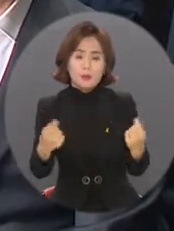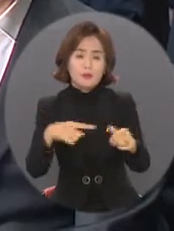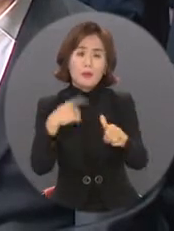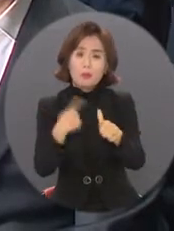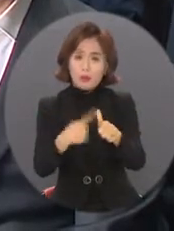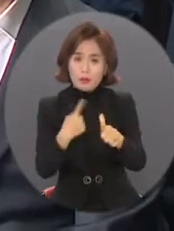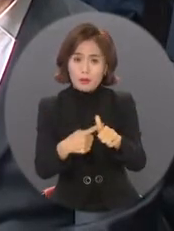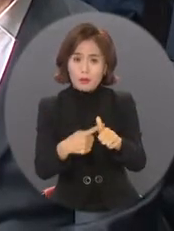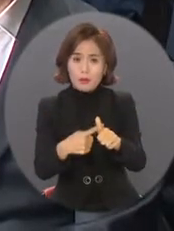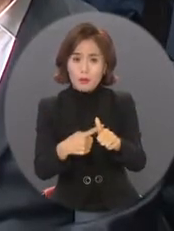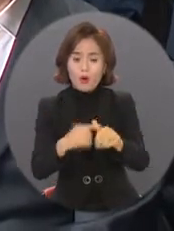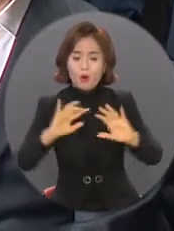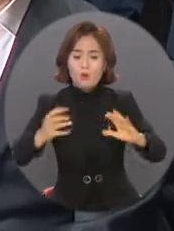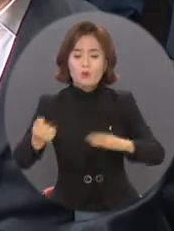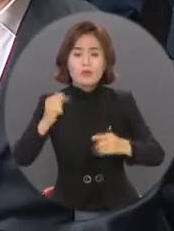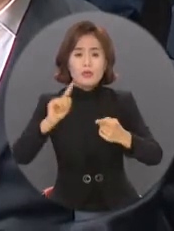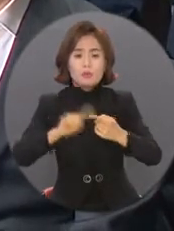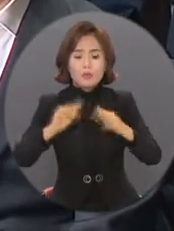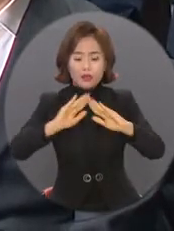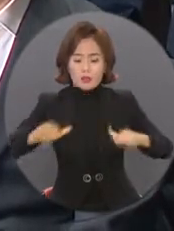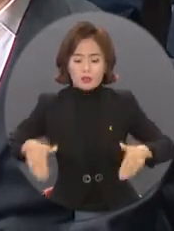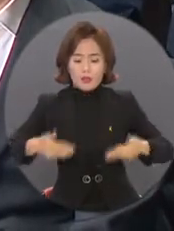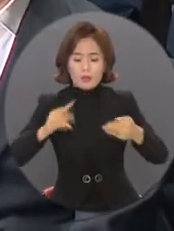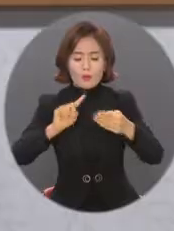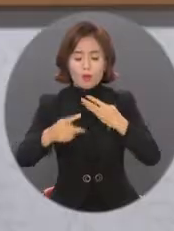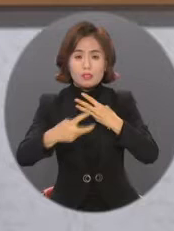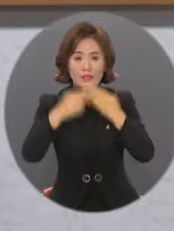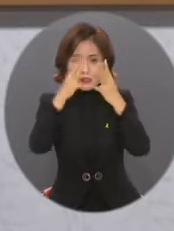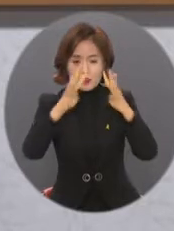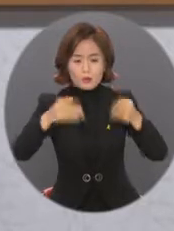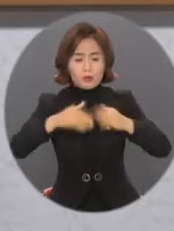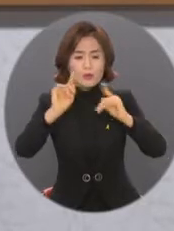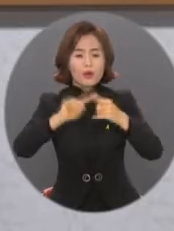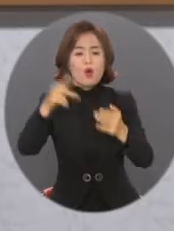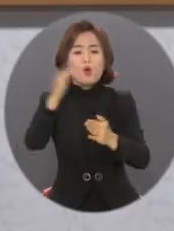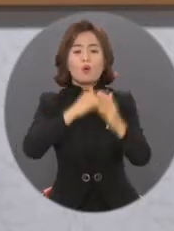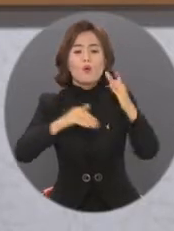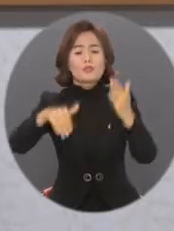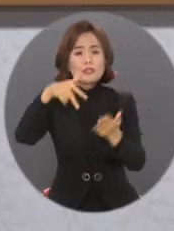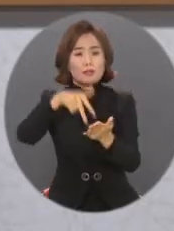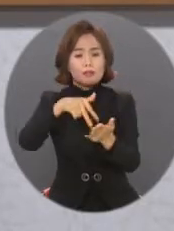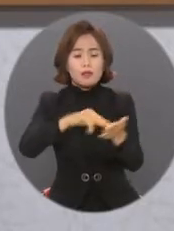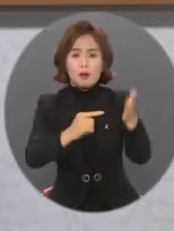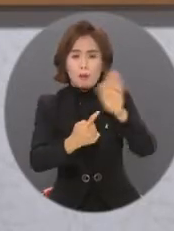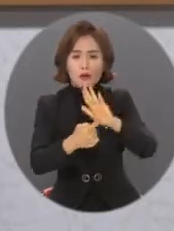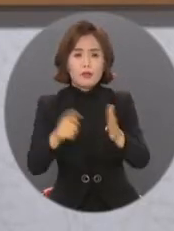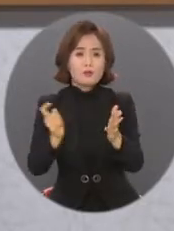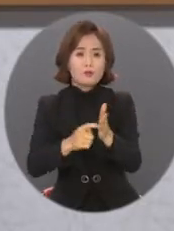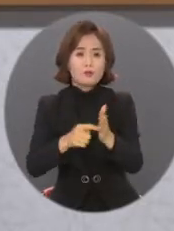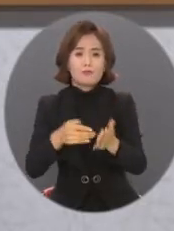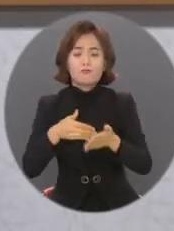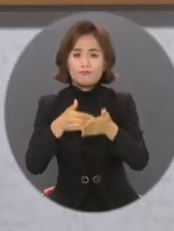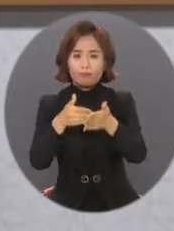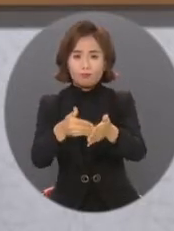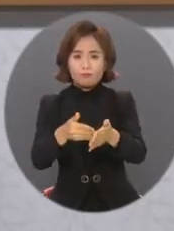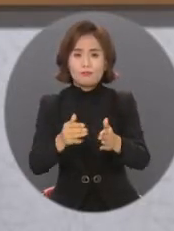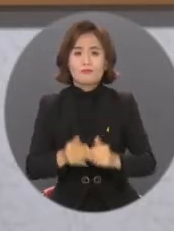비판하고 국민의 힘이 전남권 의대 설립 에 대한 공식 입장을 밝혀야 한다 고 촉구했습니다